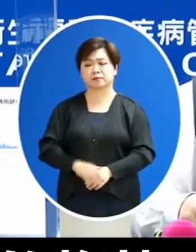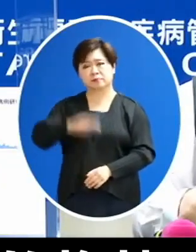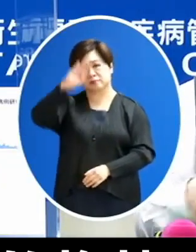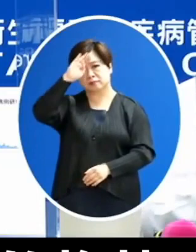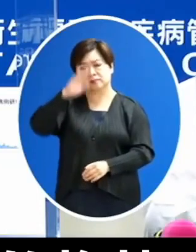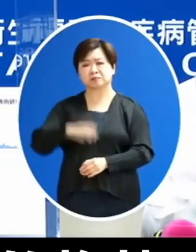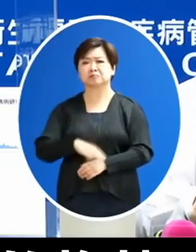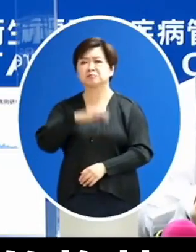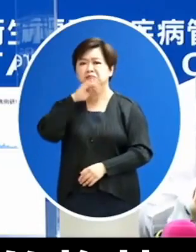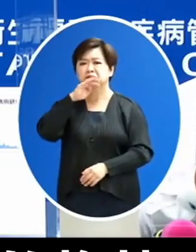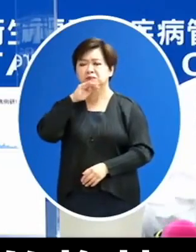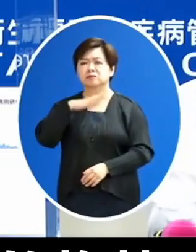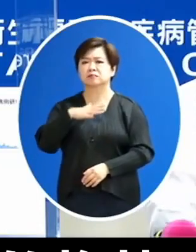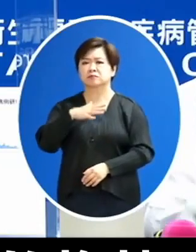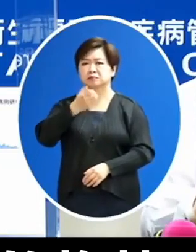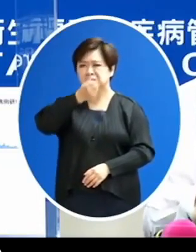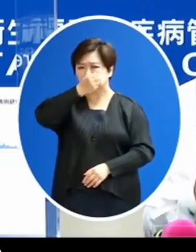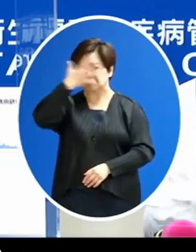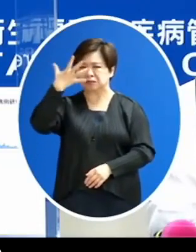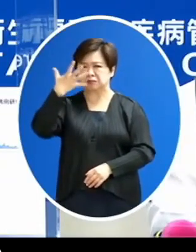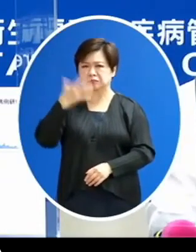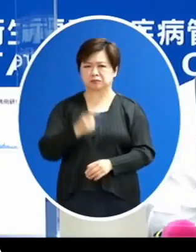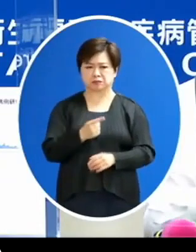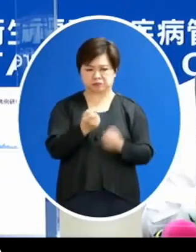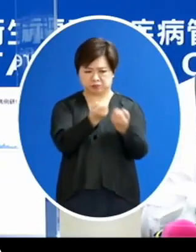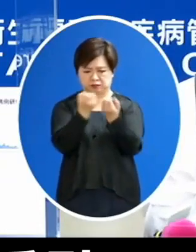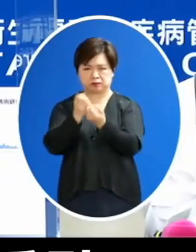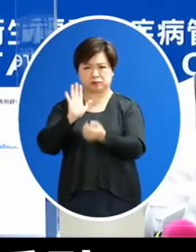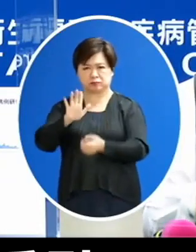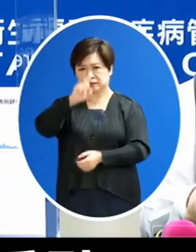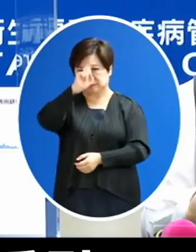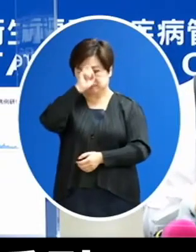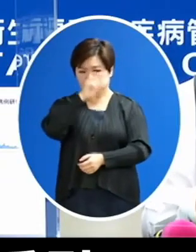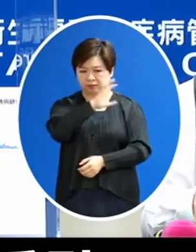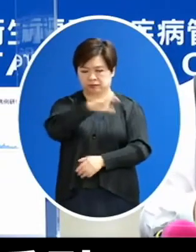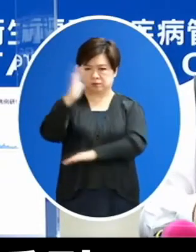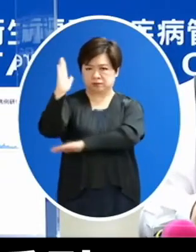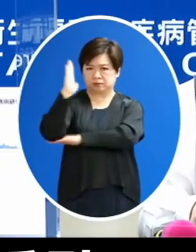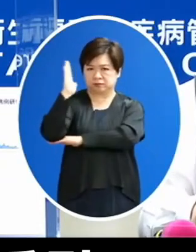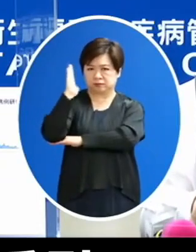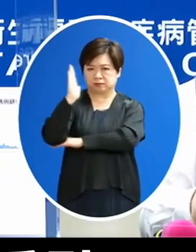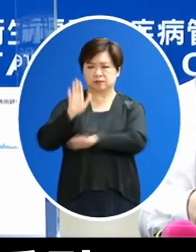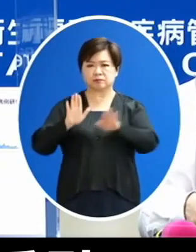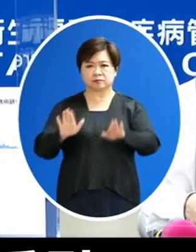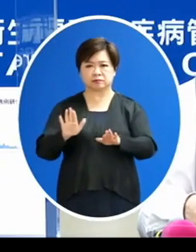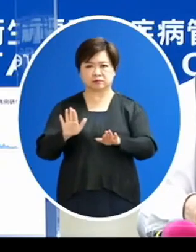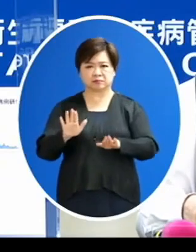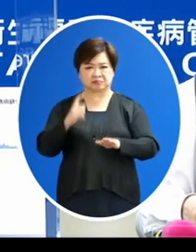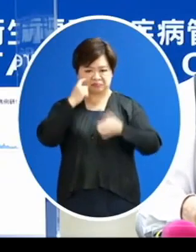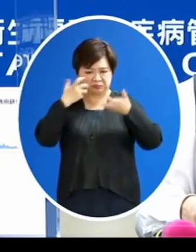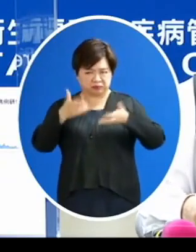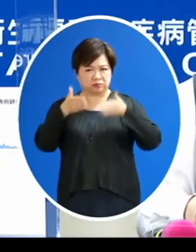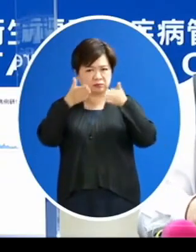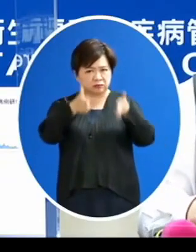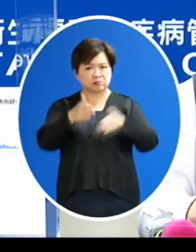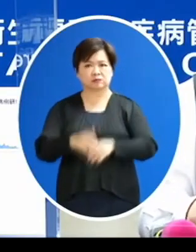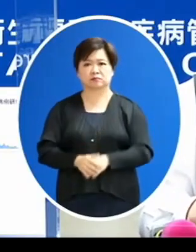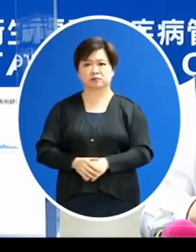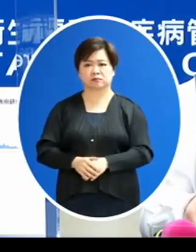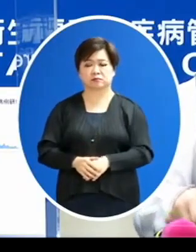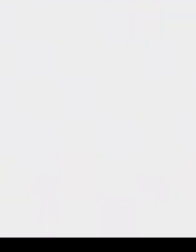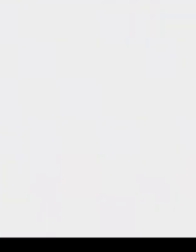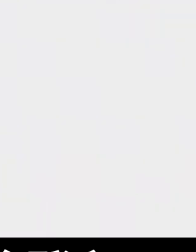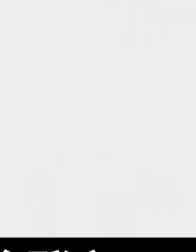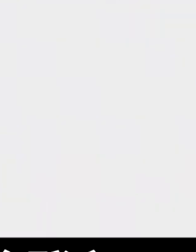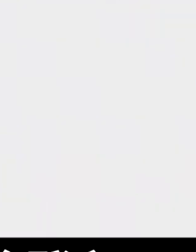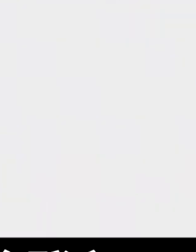龄有下降的趋势，那请各地方政府应将现阶段的防治重点纳入青年族